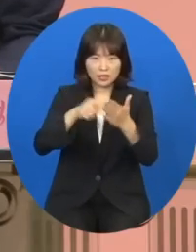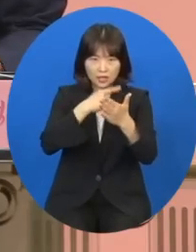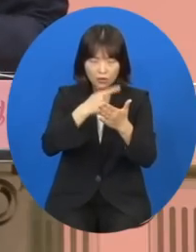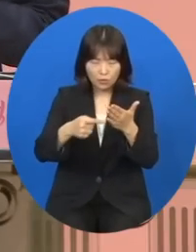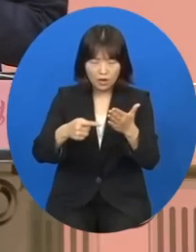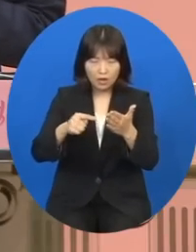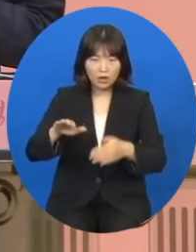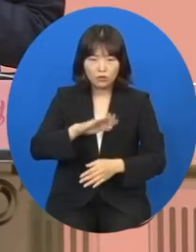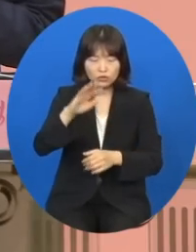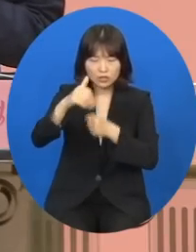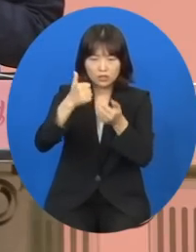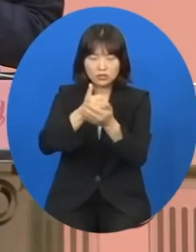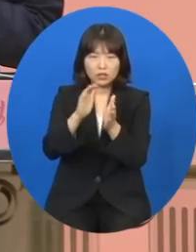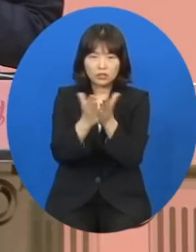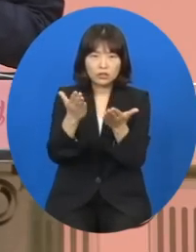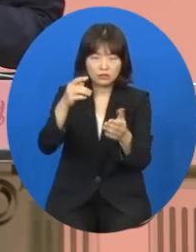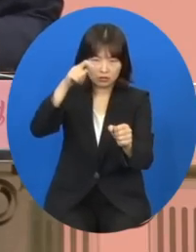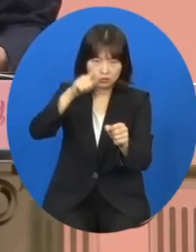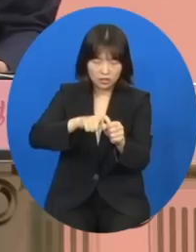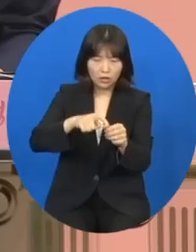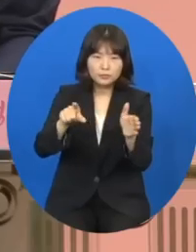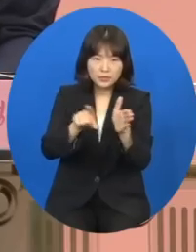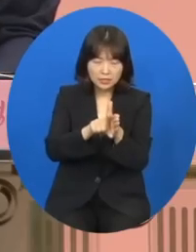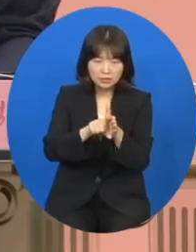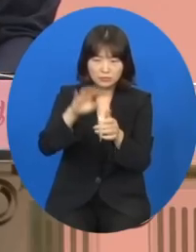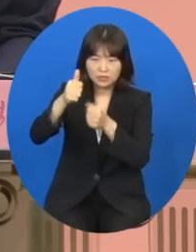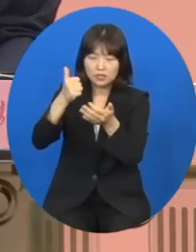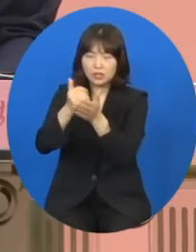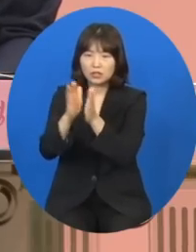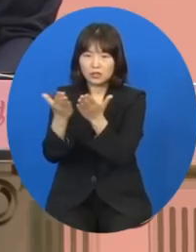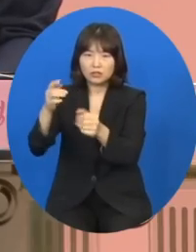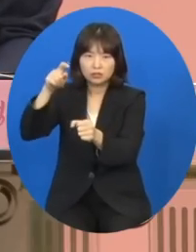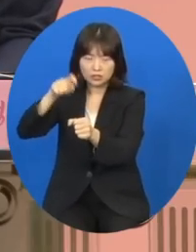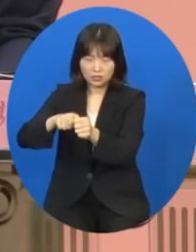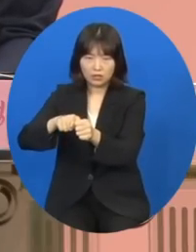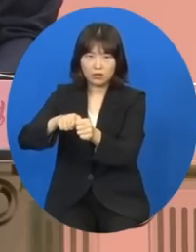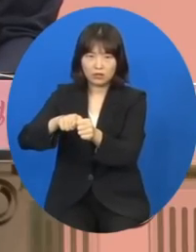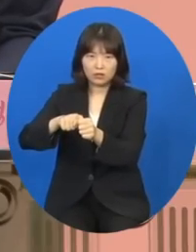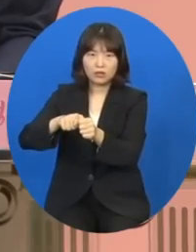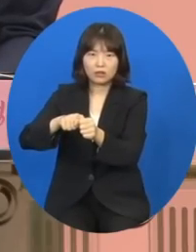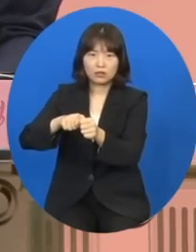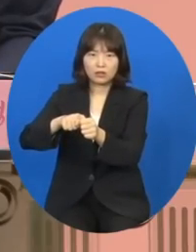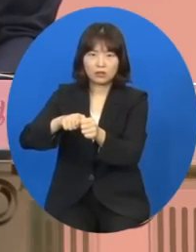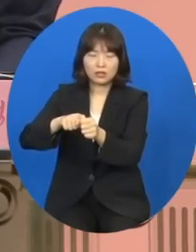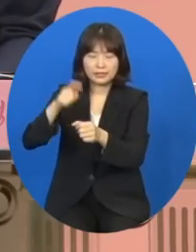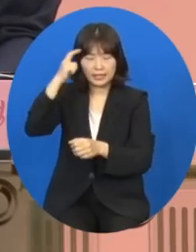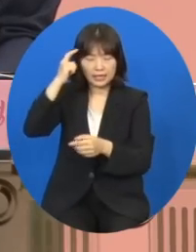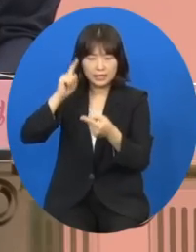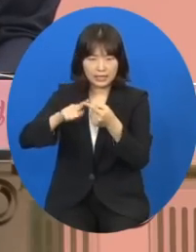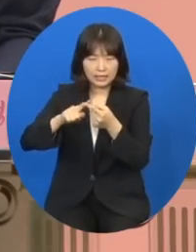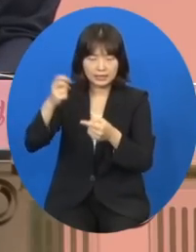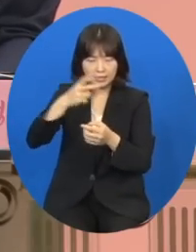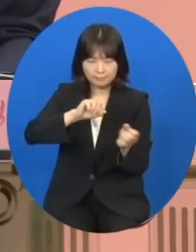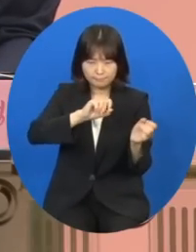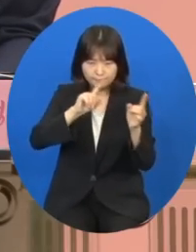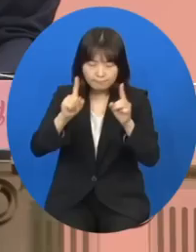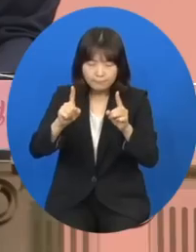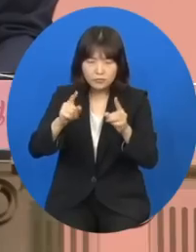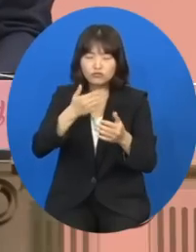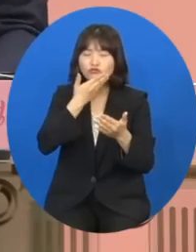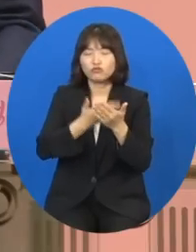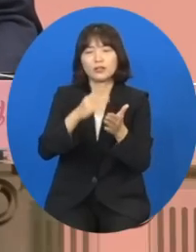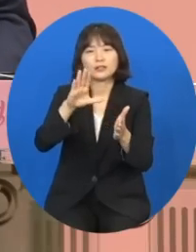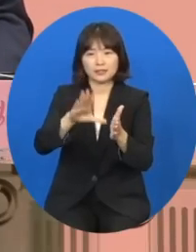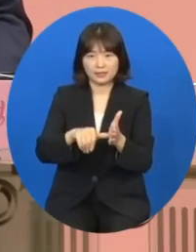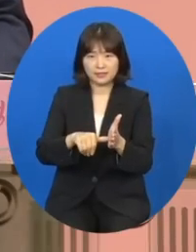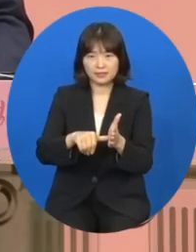성경적 믿음 과 성경적 선교에 대해 재정립할 수 있는 아주 아 중요한 시기였습니다